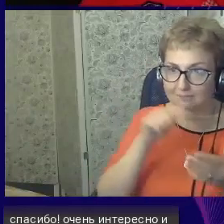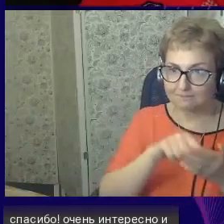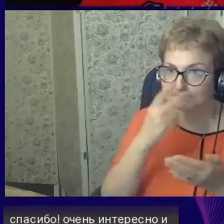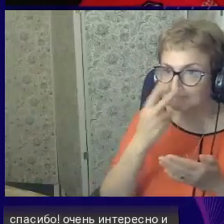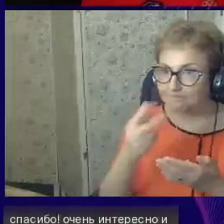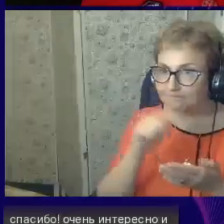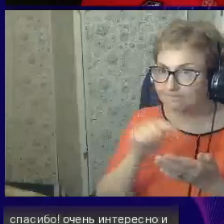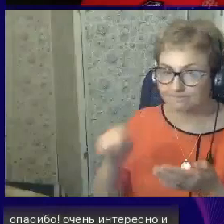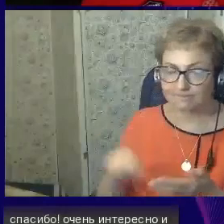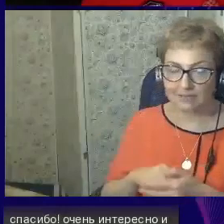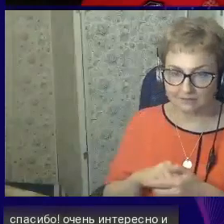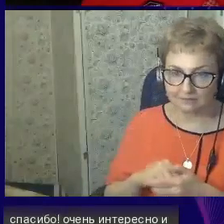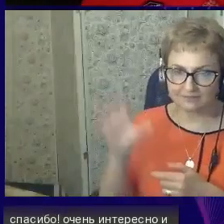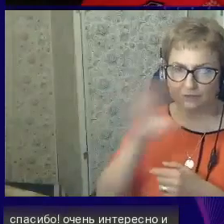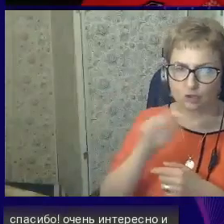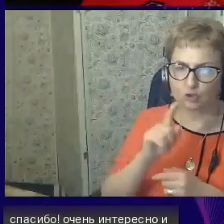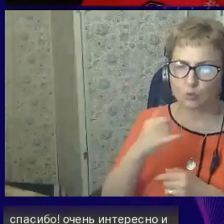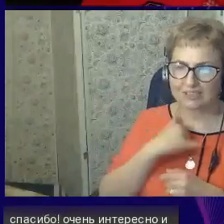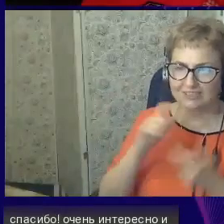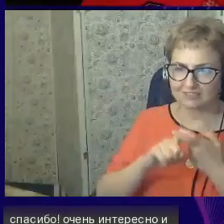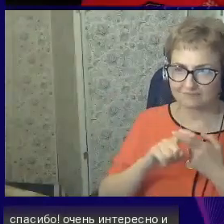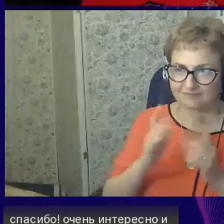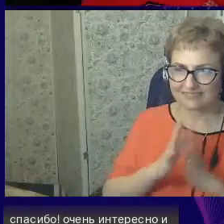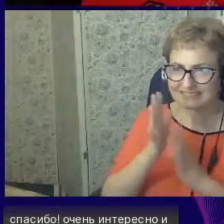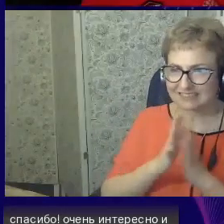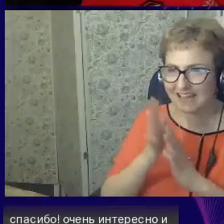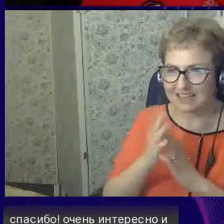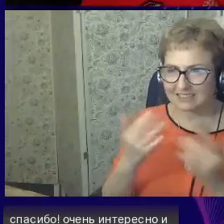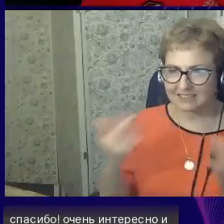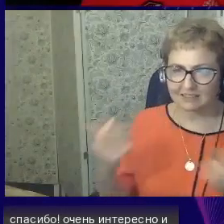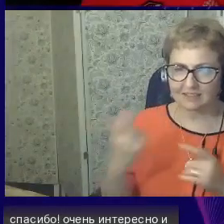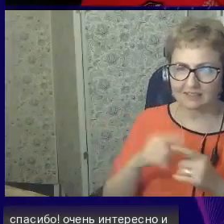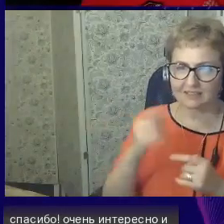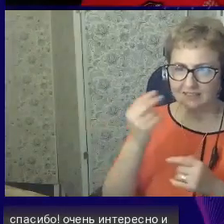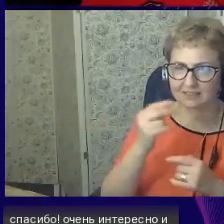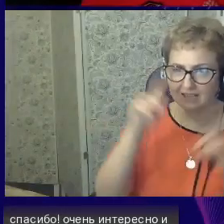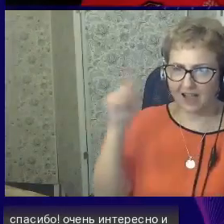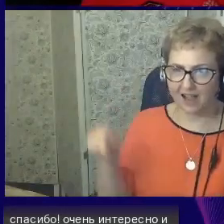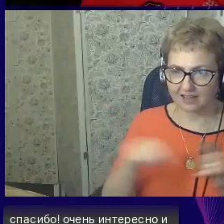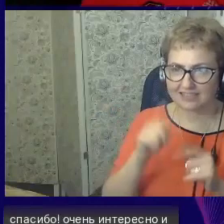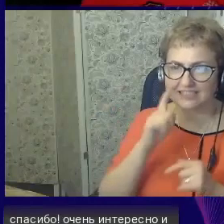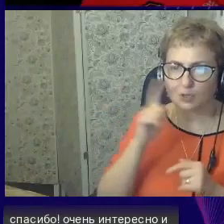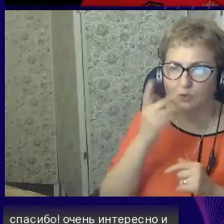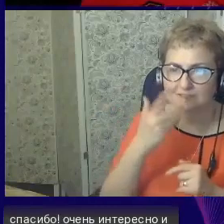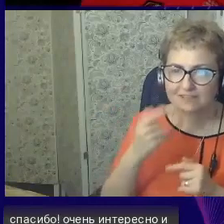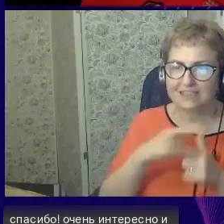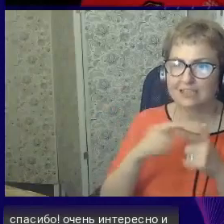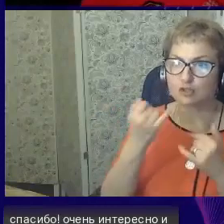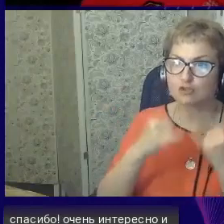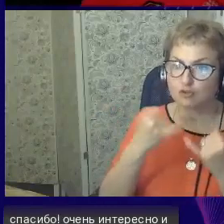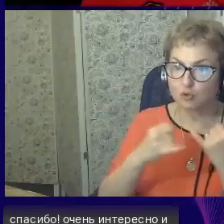находим. Все, что у нас связано с растительностью, на карте обозначается зеленым цветом или